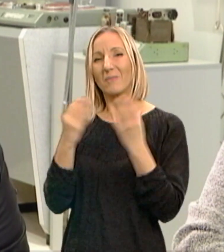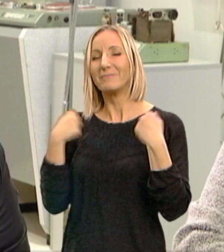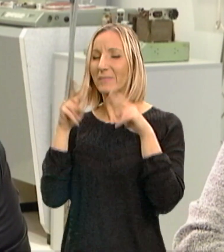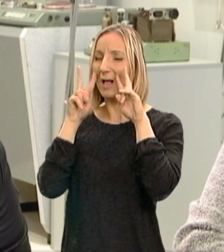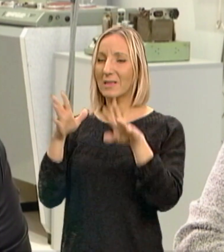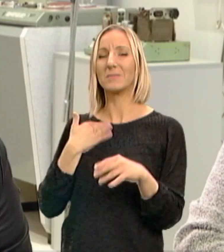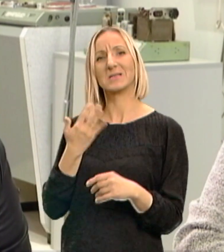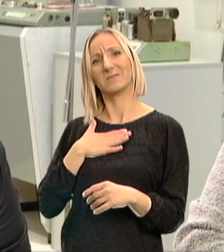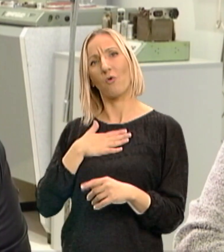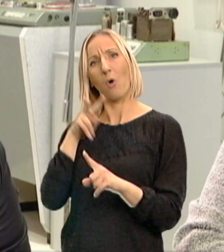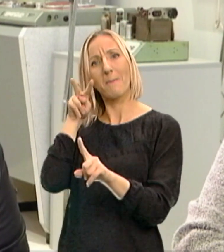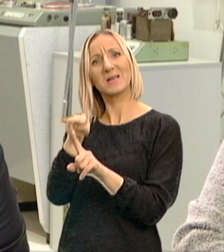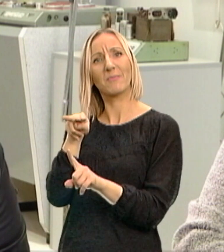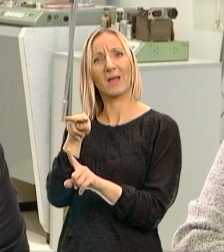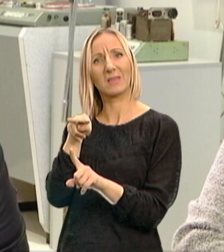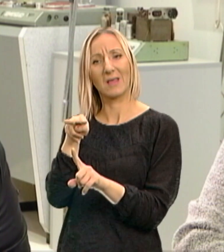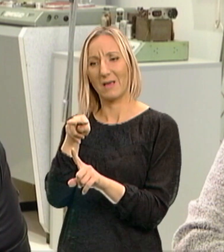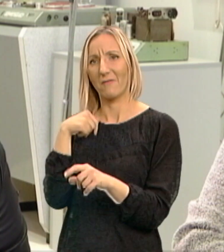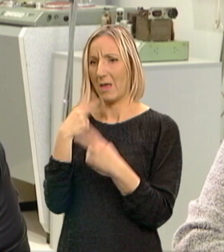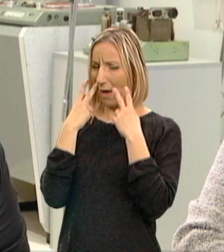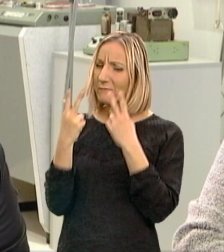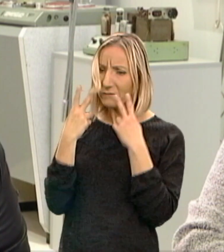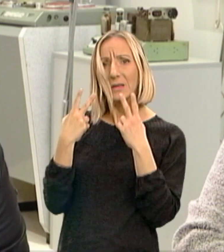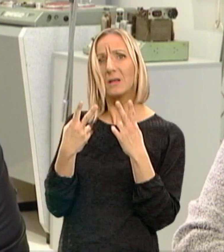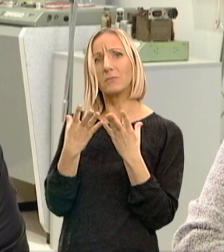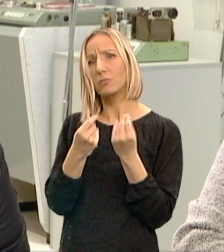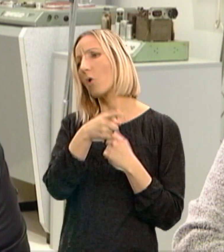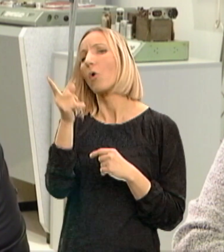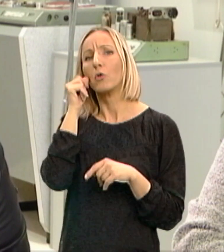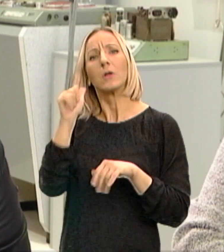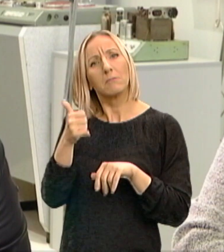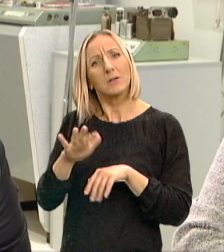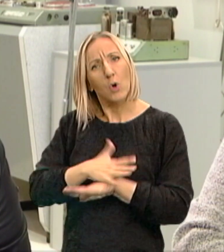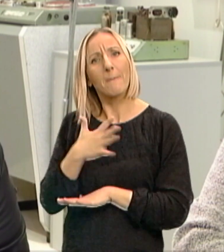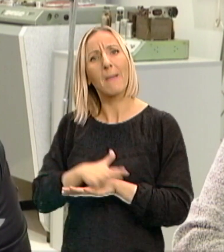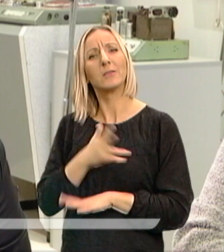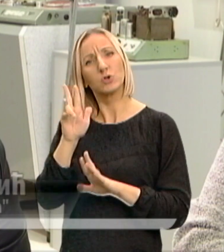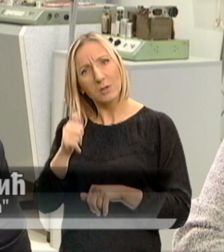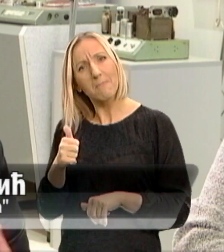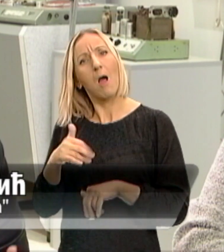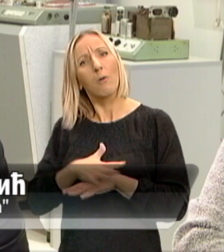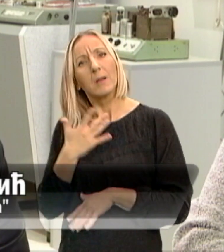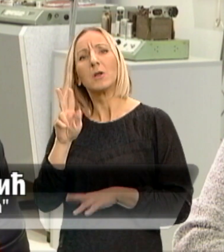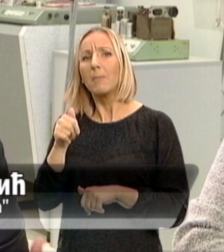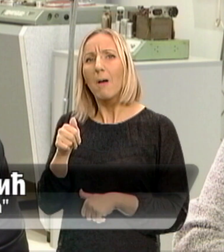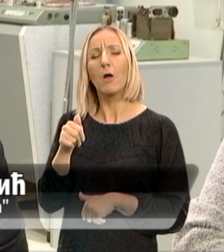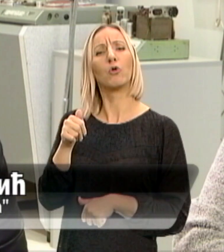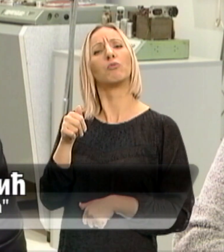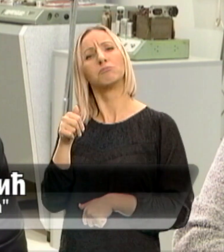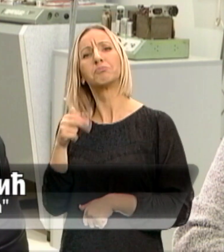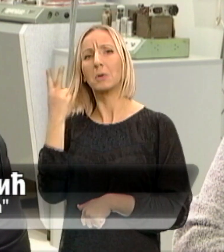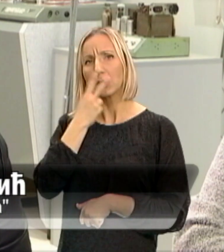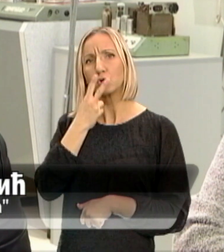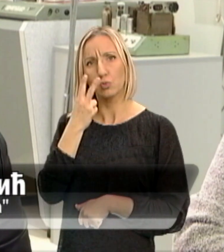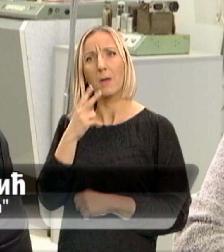se ja susrećem se s time da su ljudi empatični, znači da imaju saosećajnost, da imaju razumevanje i da nailazim na odgovor